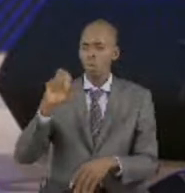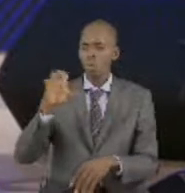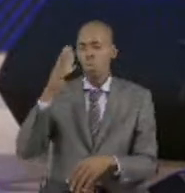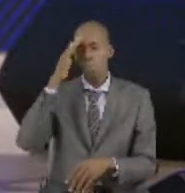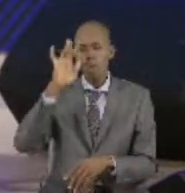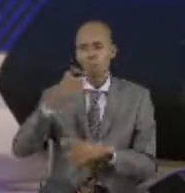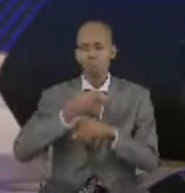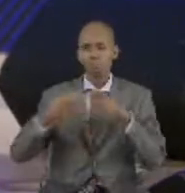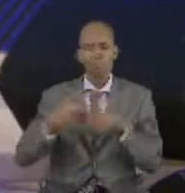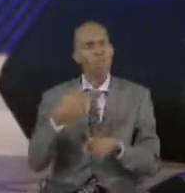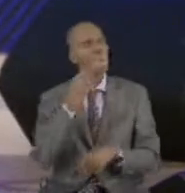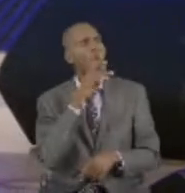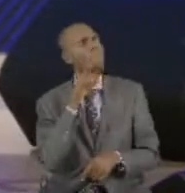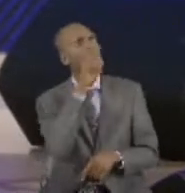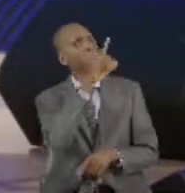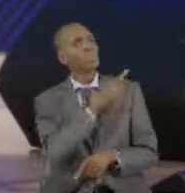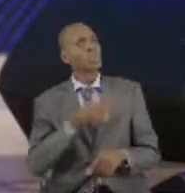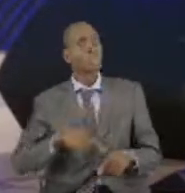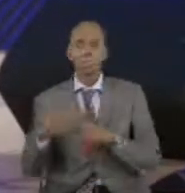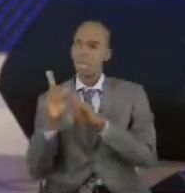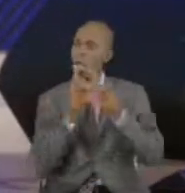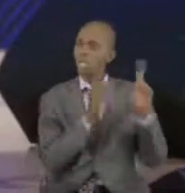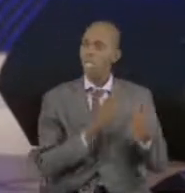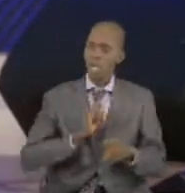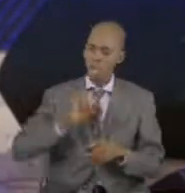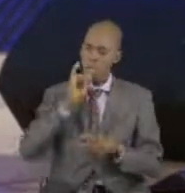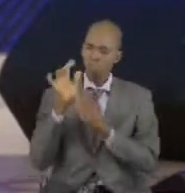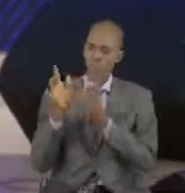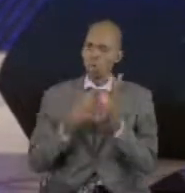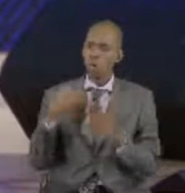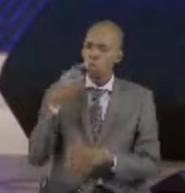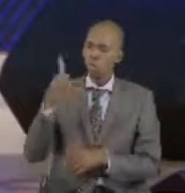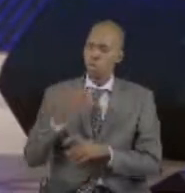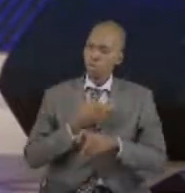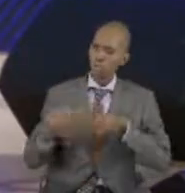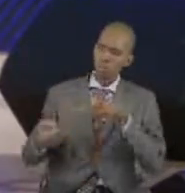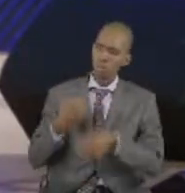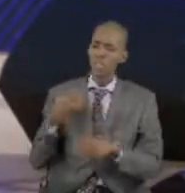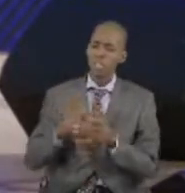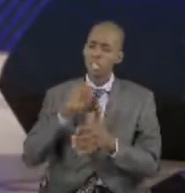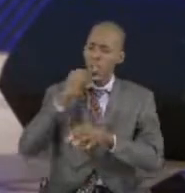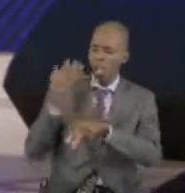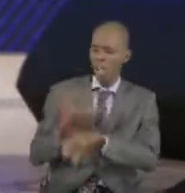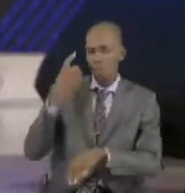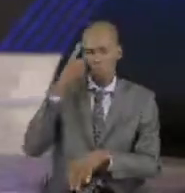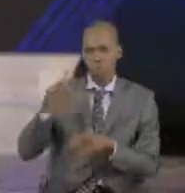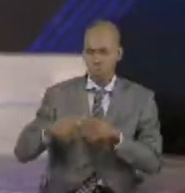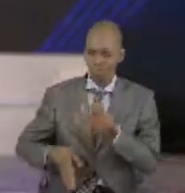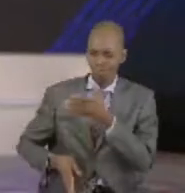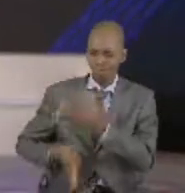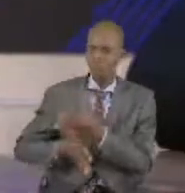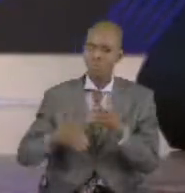que tu seigneur et du jeu si jésus que tu persécutes et si tu seras du ciel dirigé mais contre les